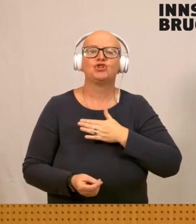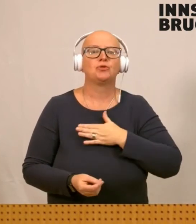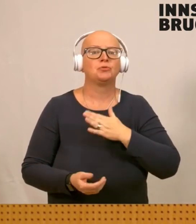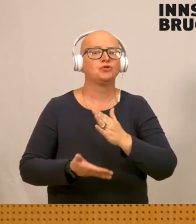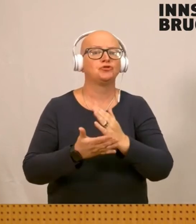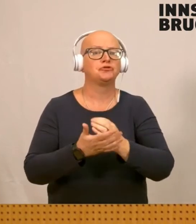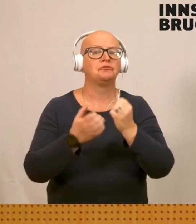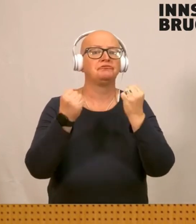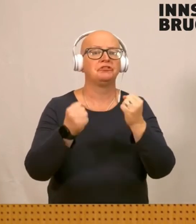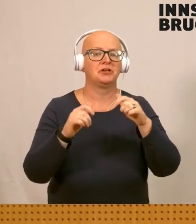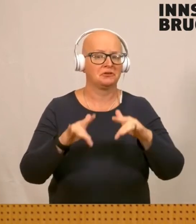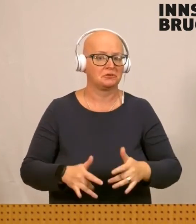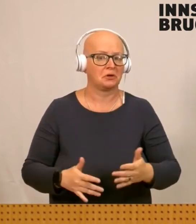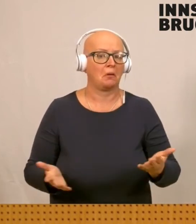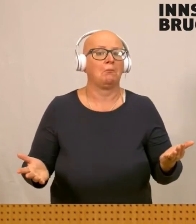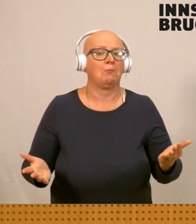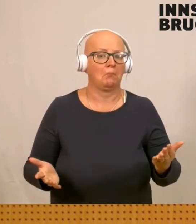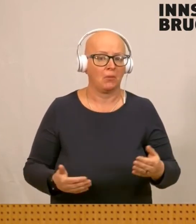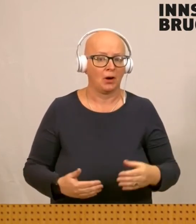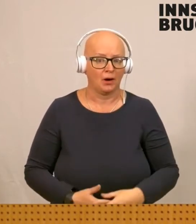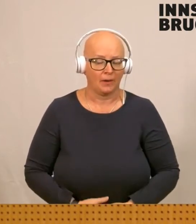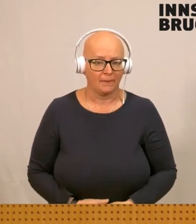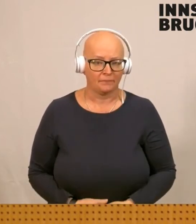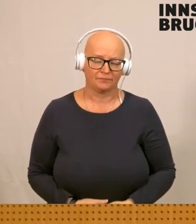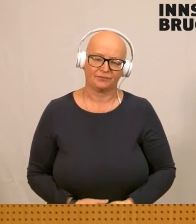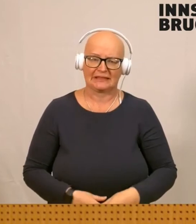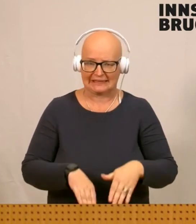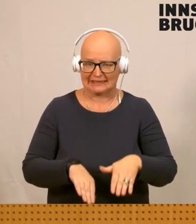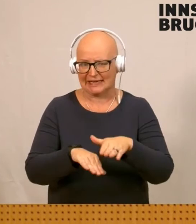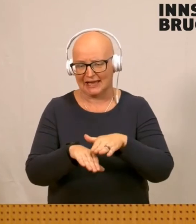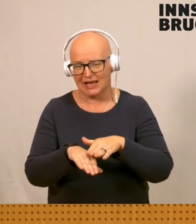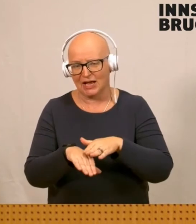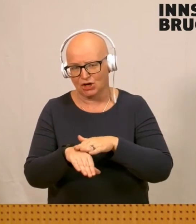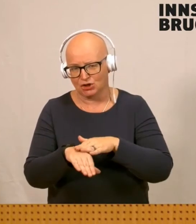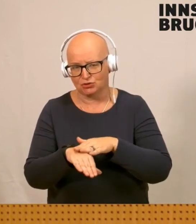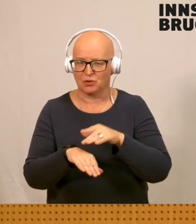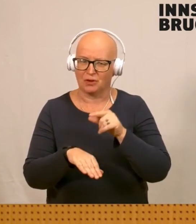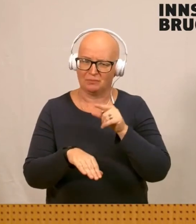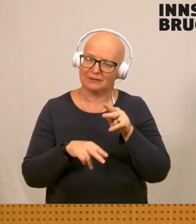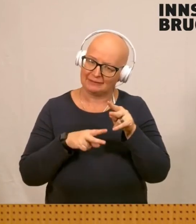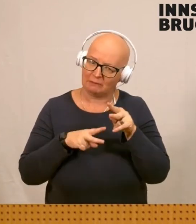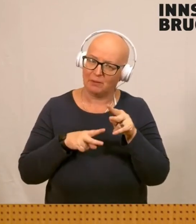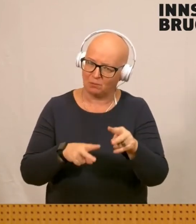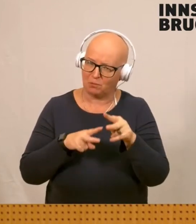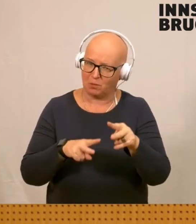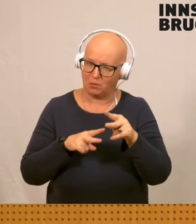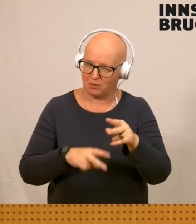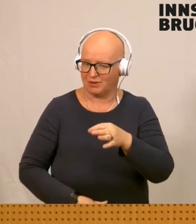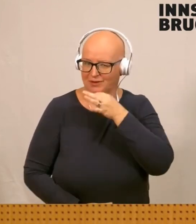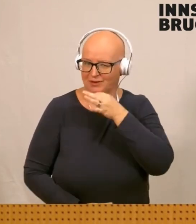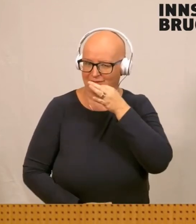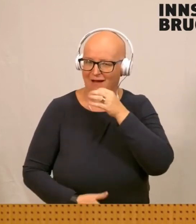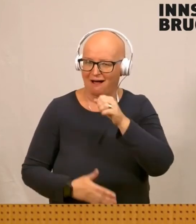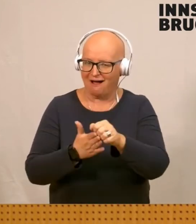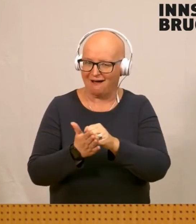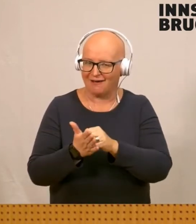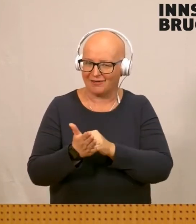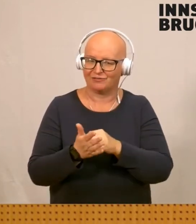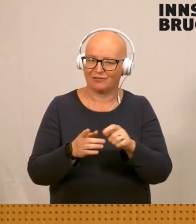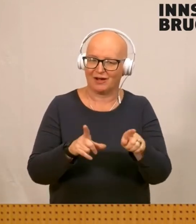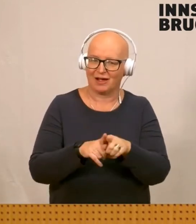scheint. Verzeihen Sie mir diesen, ich gebe zu, etwas provokanten Einstieg und Zugang zu Botschaften